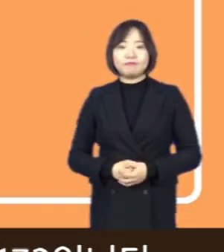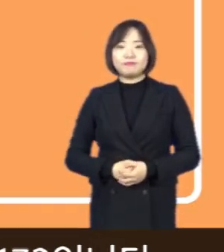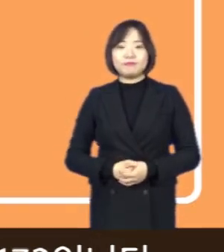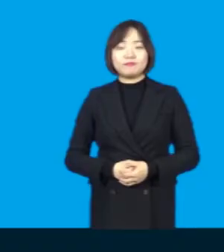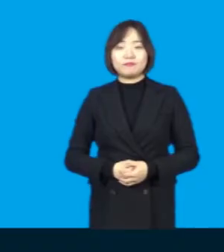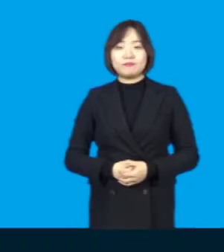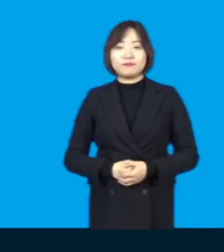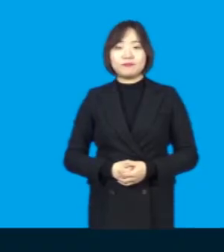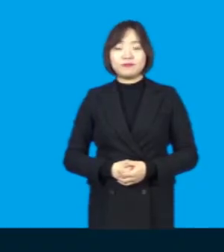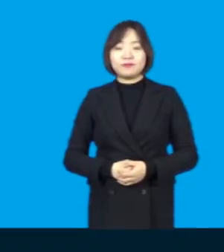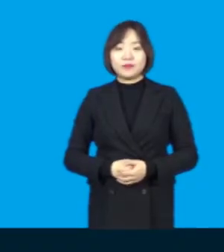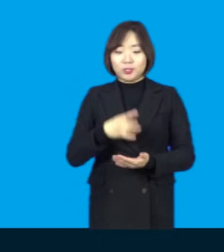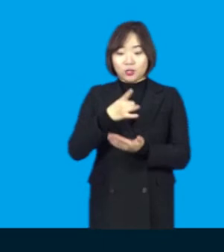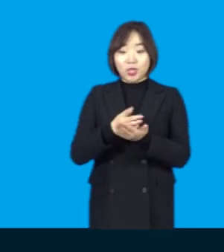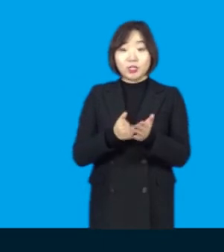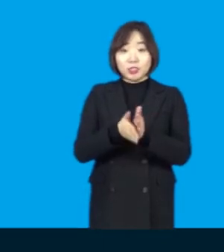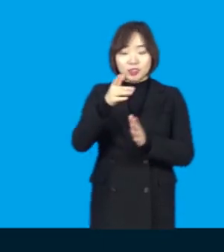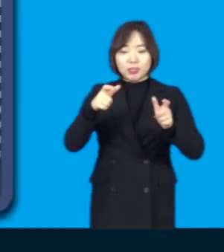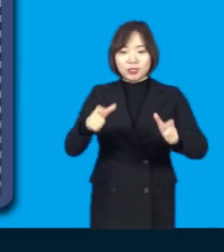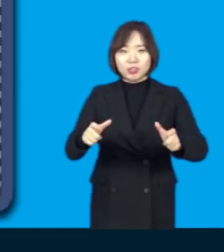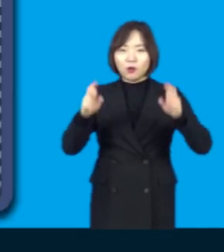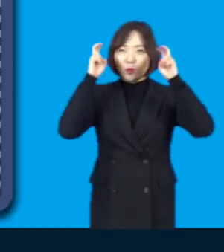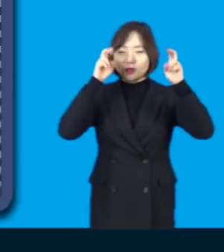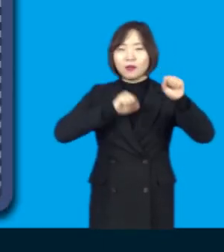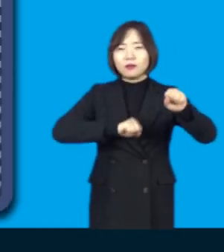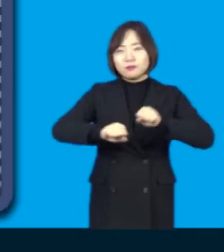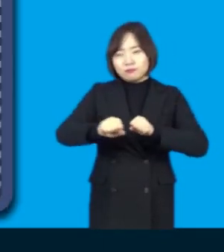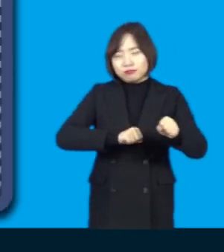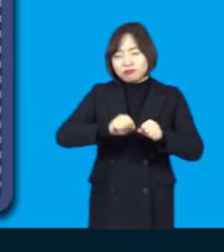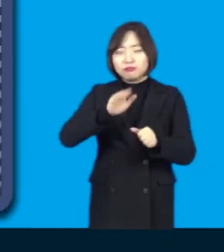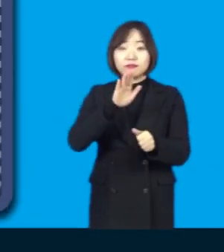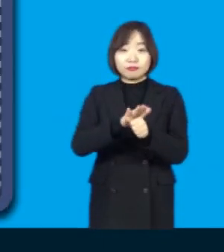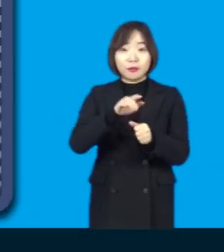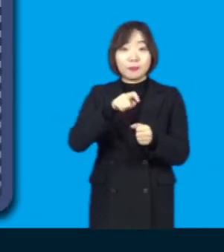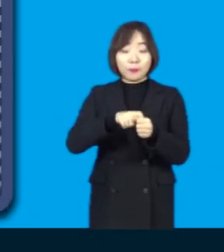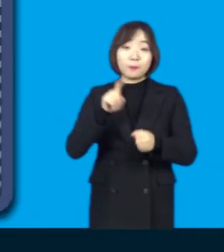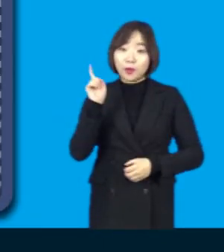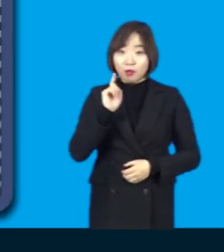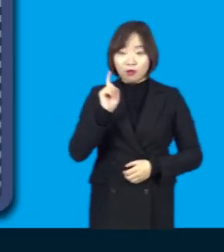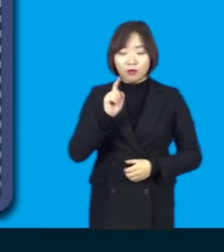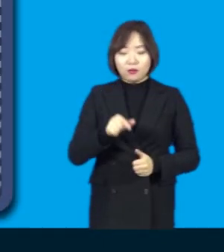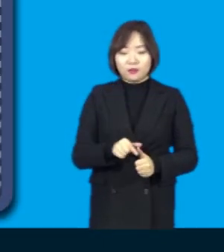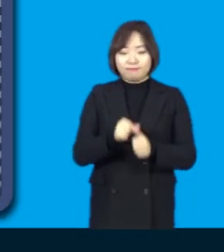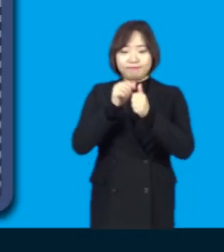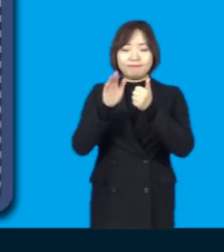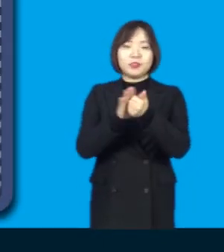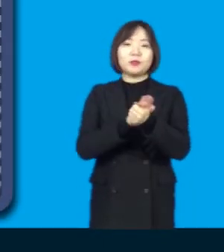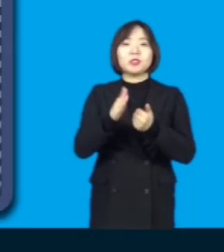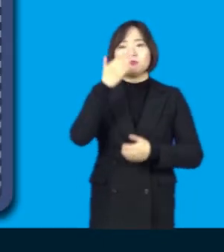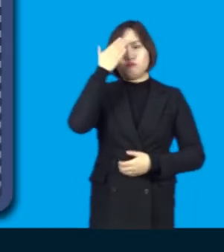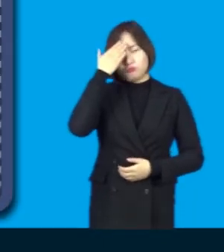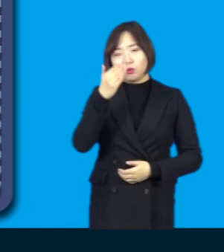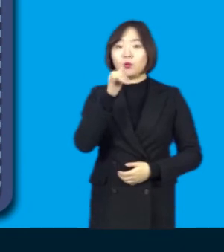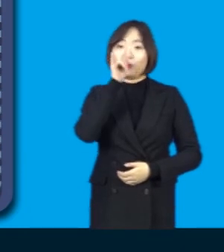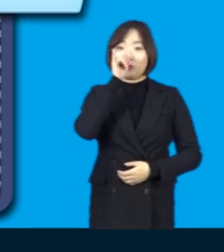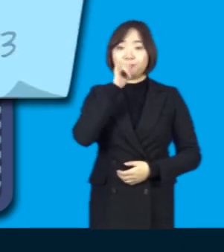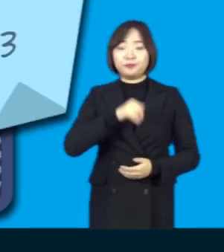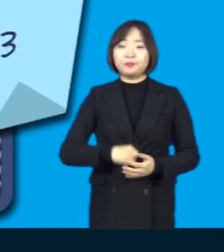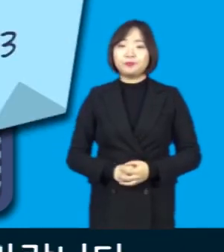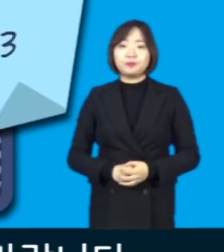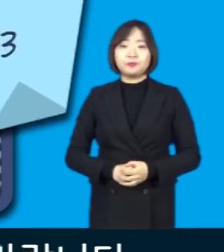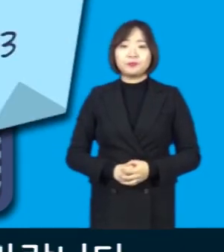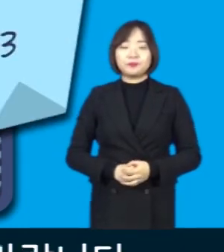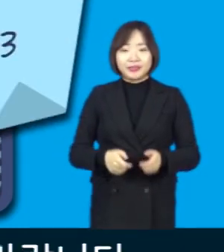172입니다. 천안시에서는 지역기업들의 원활한 기업활동을 위한 지원의 일환으로 무료 채용지원 서비스를 시행하고